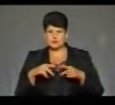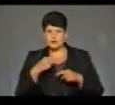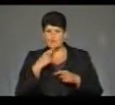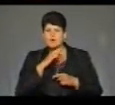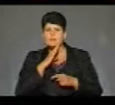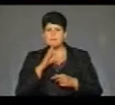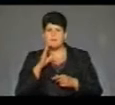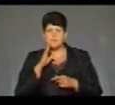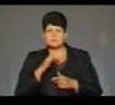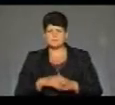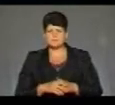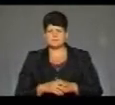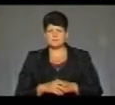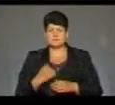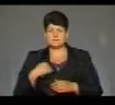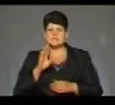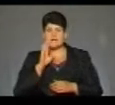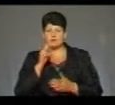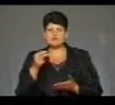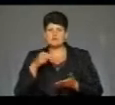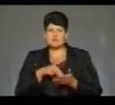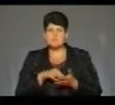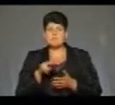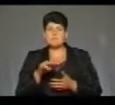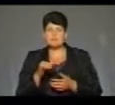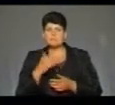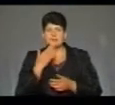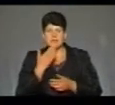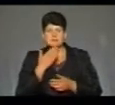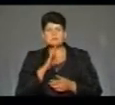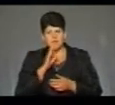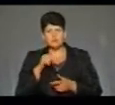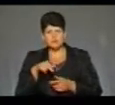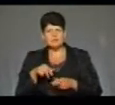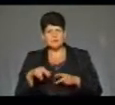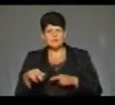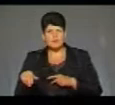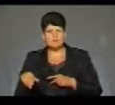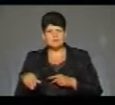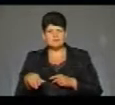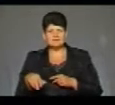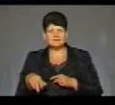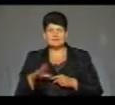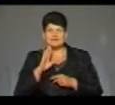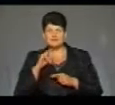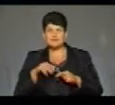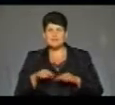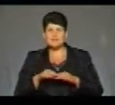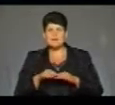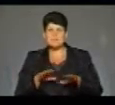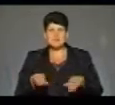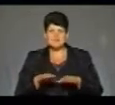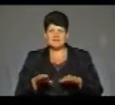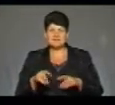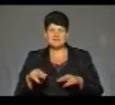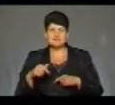мама Ірина Дуда. Ми зранку, як не встаємо, то Павлик питає, чи ми зранку йдемо зразу на танці. Ну, ми зранку йдемо на басейн, а на танці ми йдемо